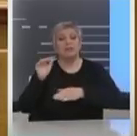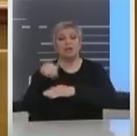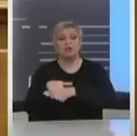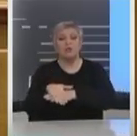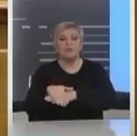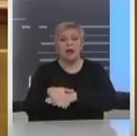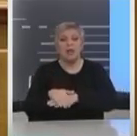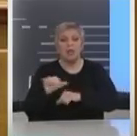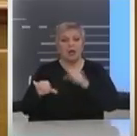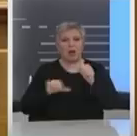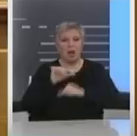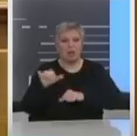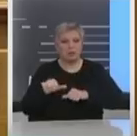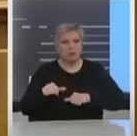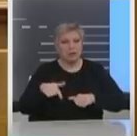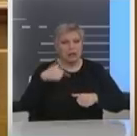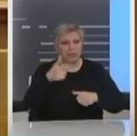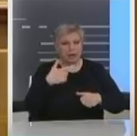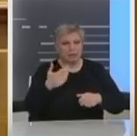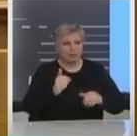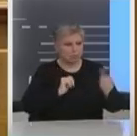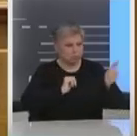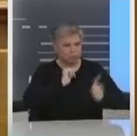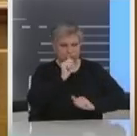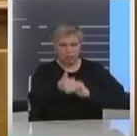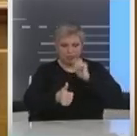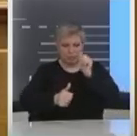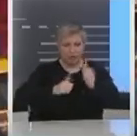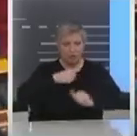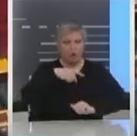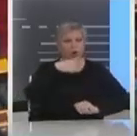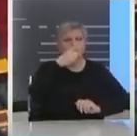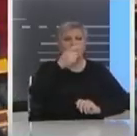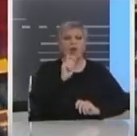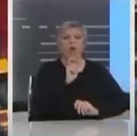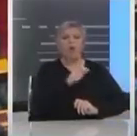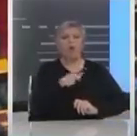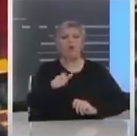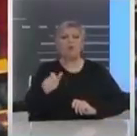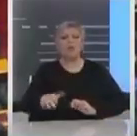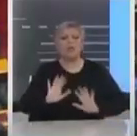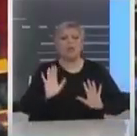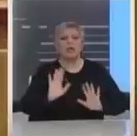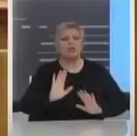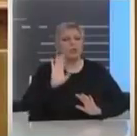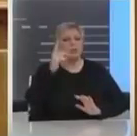πράγματα. Είστε μια κυβέρνηση σκορποχώρη, όπου ο καθένας υπηρετεί προσωπικές στρατηγικές.